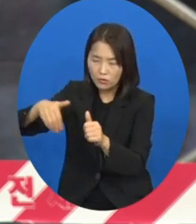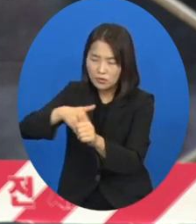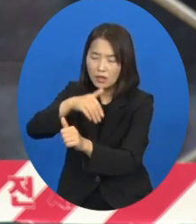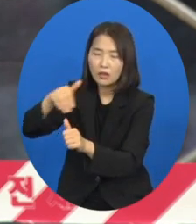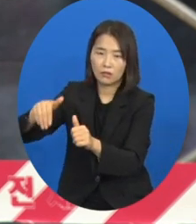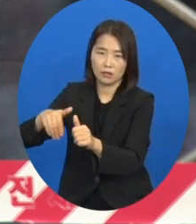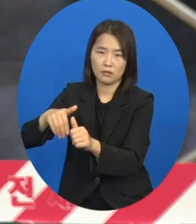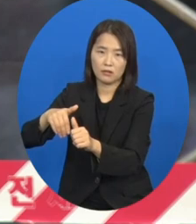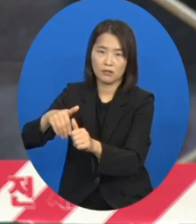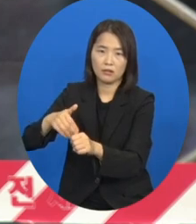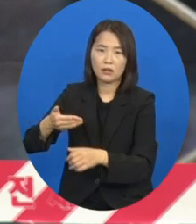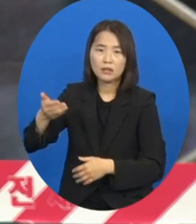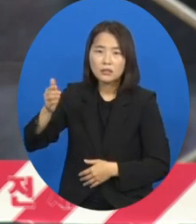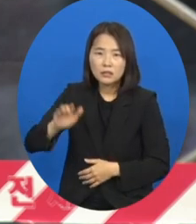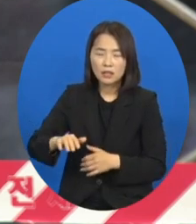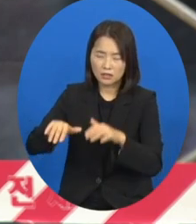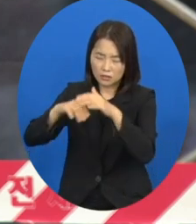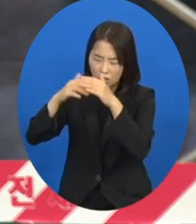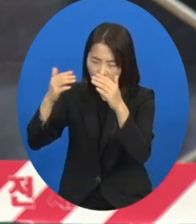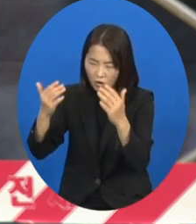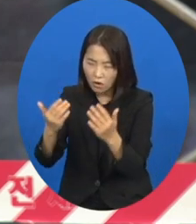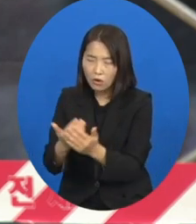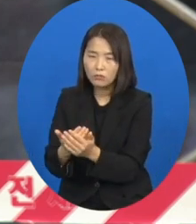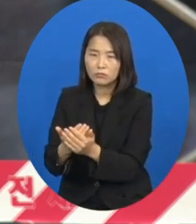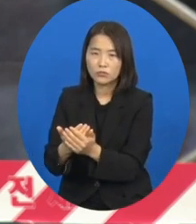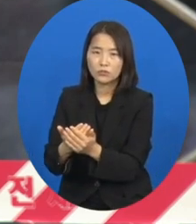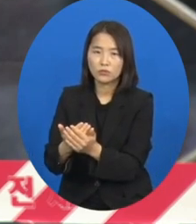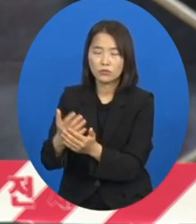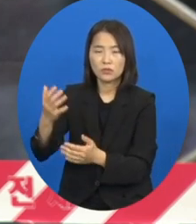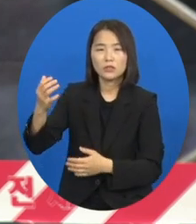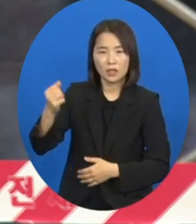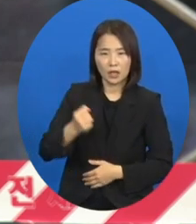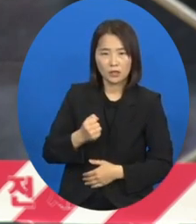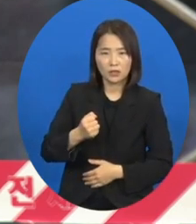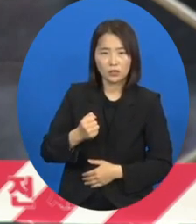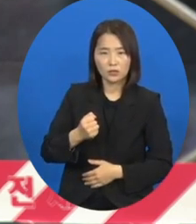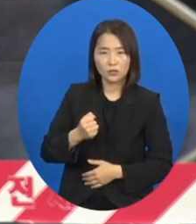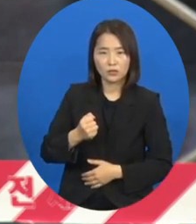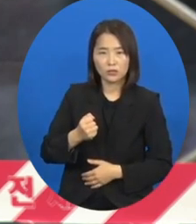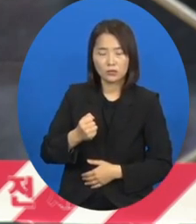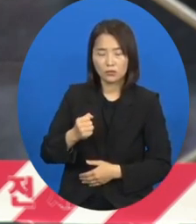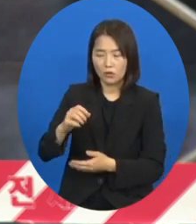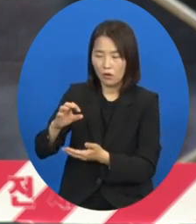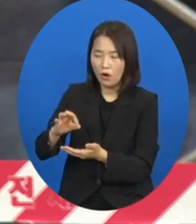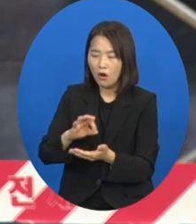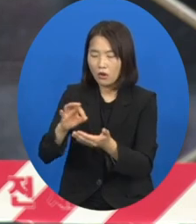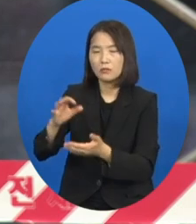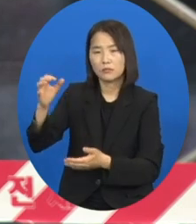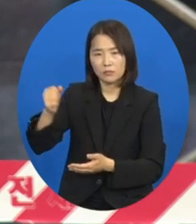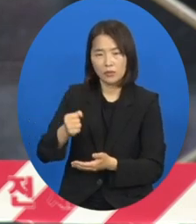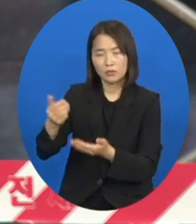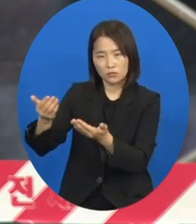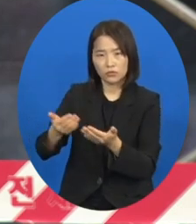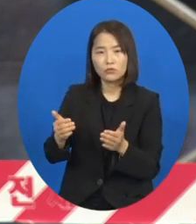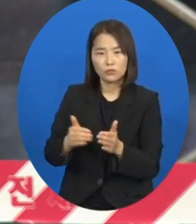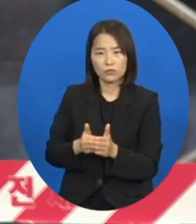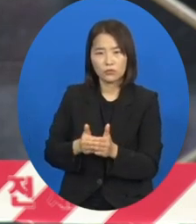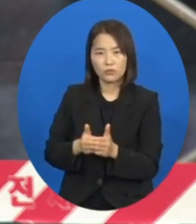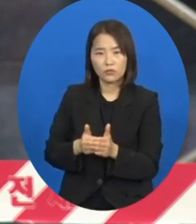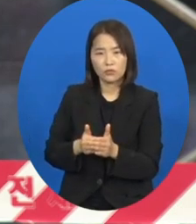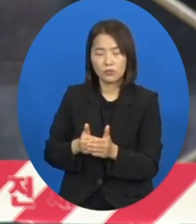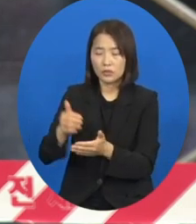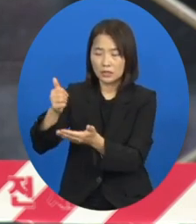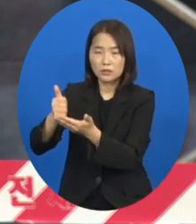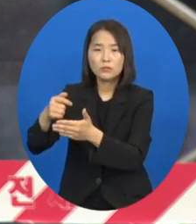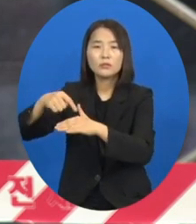있는데 전부를 가지고 저에게 마중물 헌금을 가져오신 거예요. 저는 그분의 그